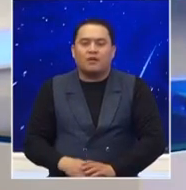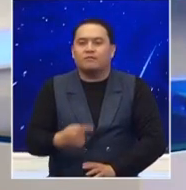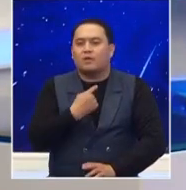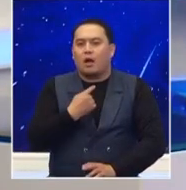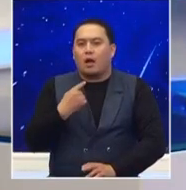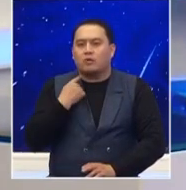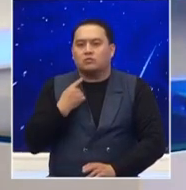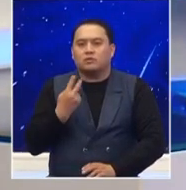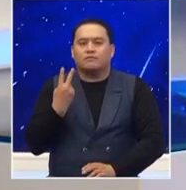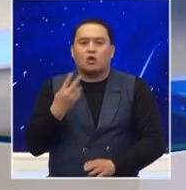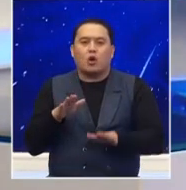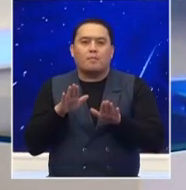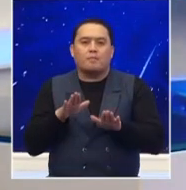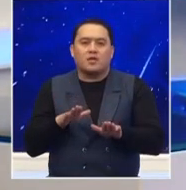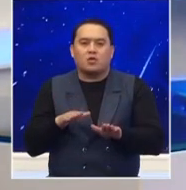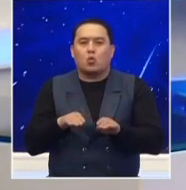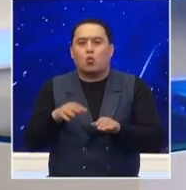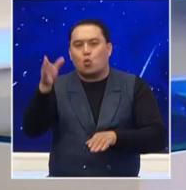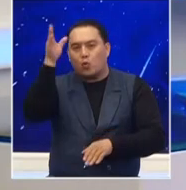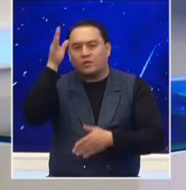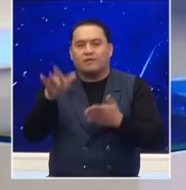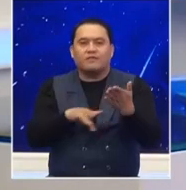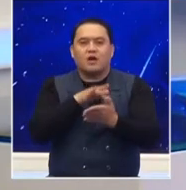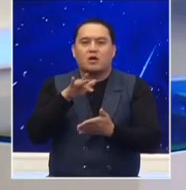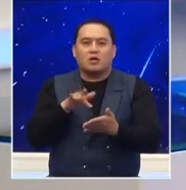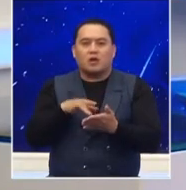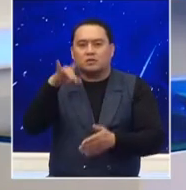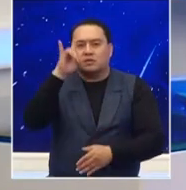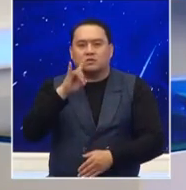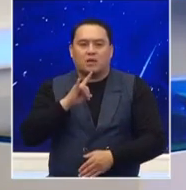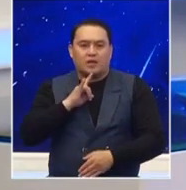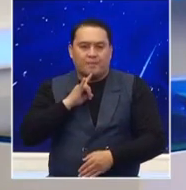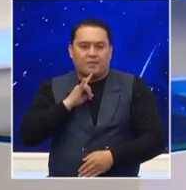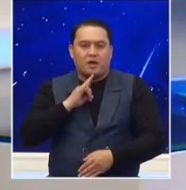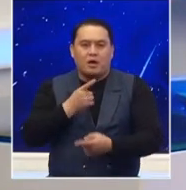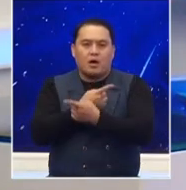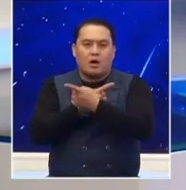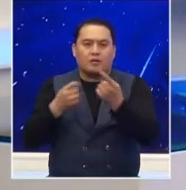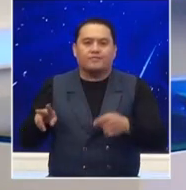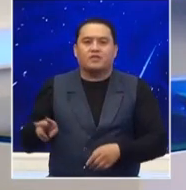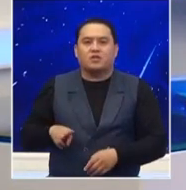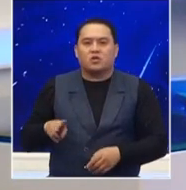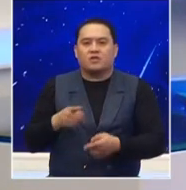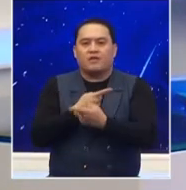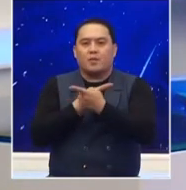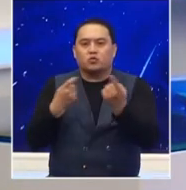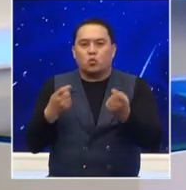Талдыкорган занимает второе место в рейтинге умных городов республики. Об этом сообщил в ходе брифинга